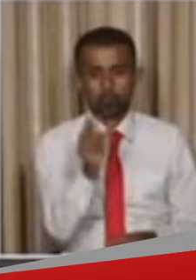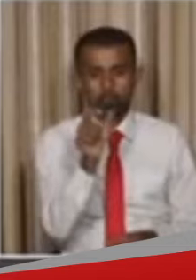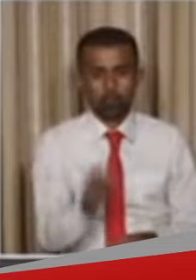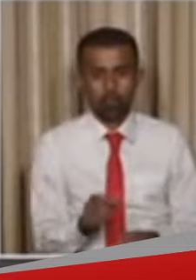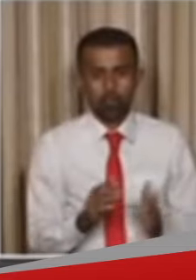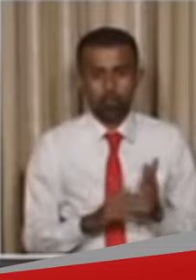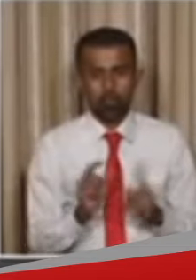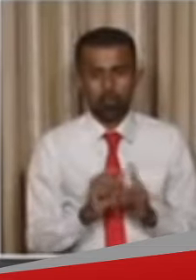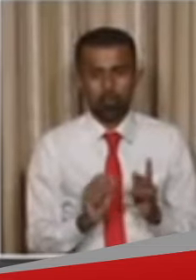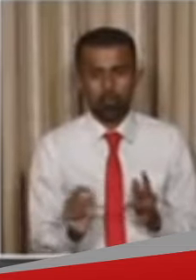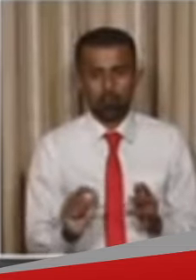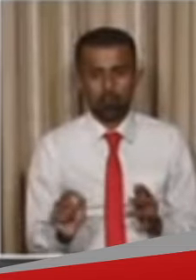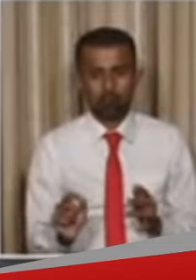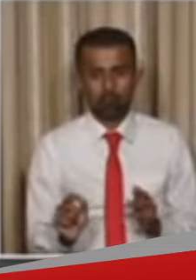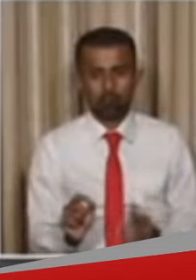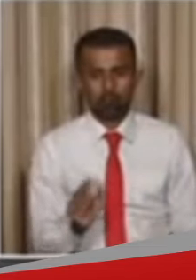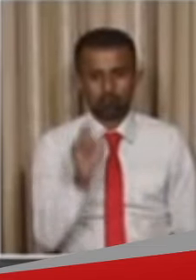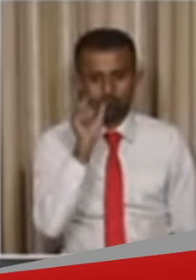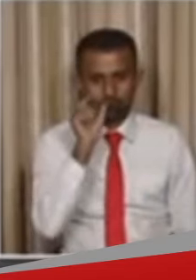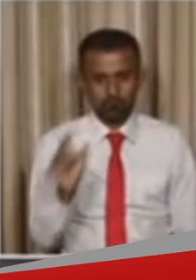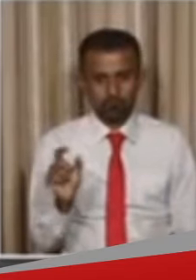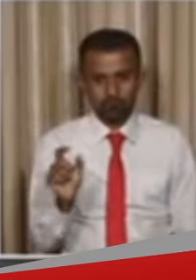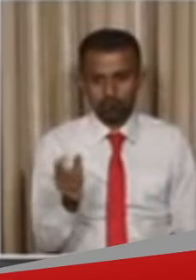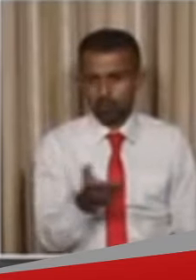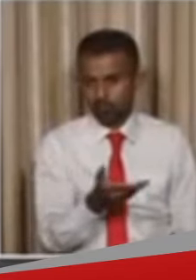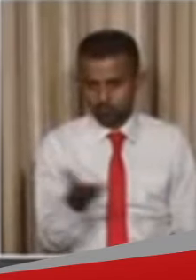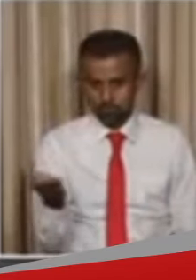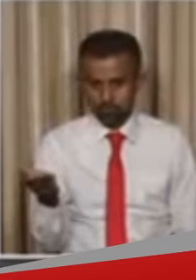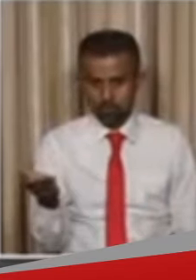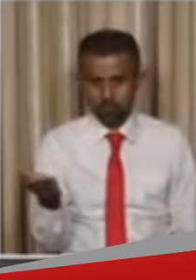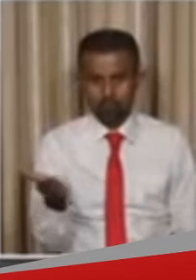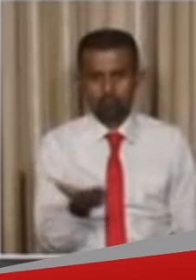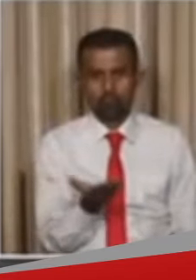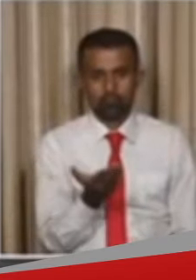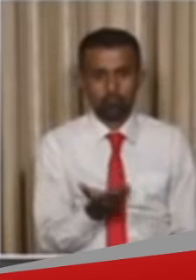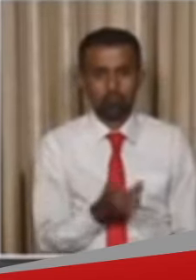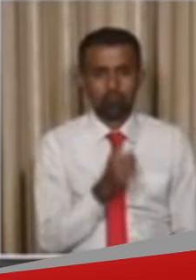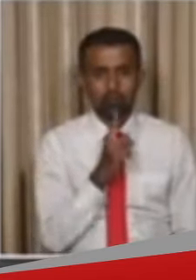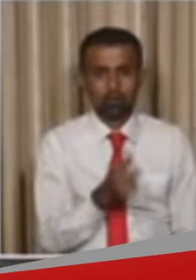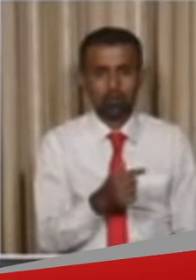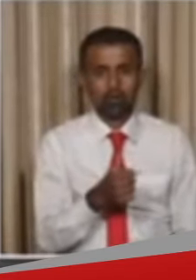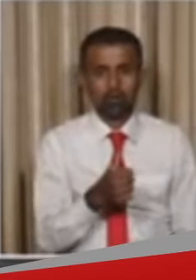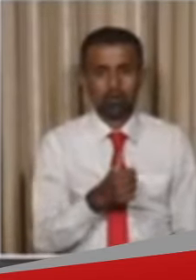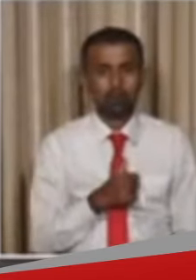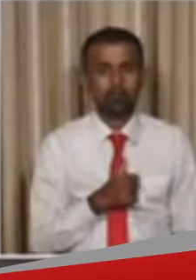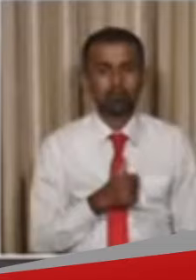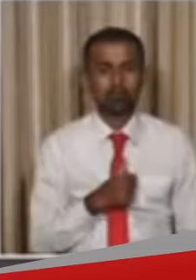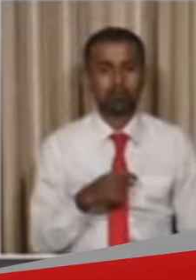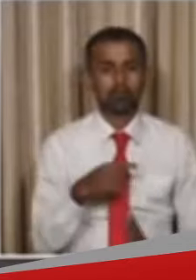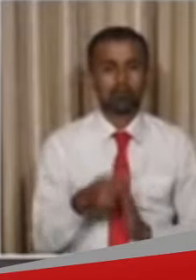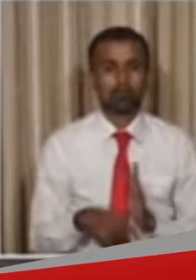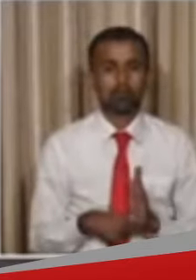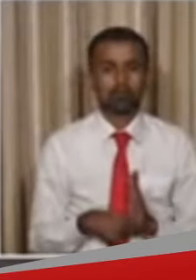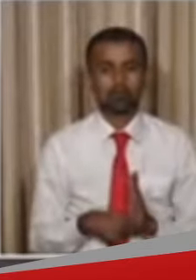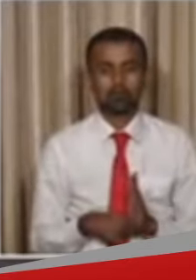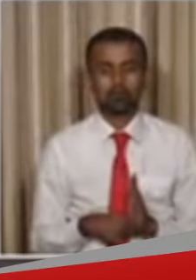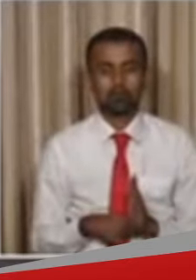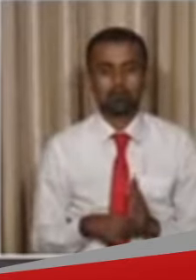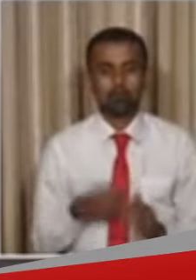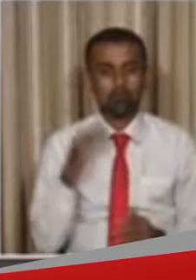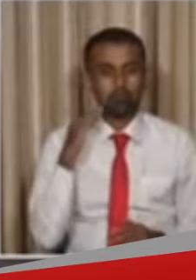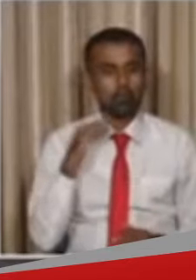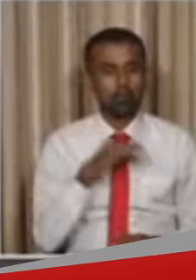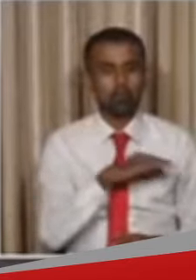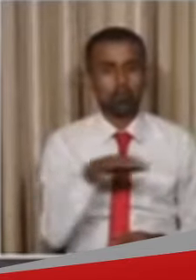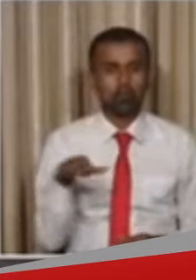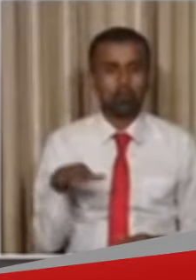අමාත්‍යංශය අවධානය යොමු කරන්න කියන ඉල්ලීමක් මං කරන්න කැමති. මේ රටේ සාමාන්‍ය මිනිස්සු